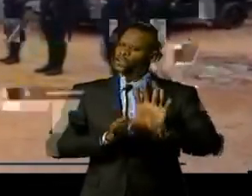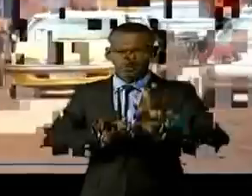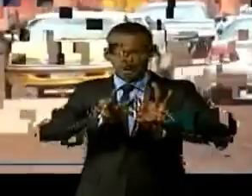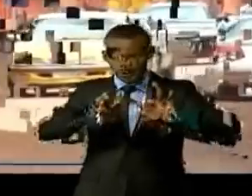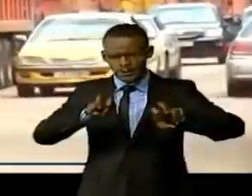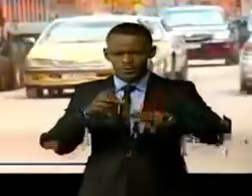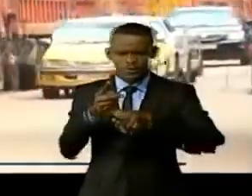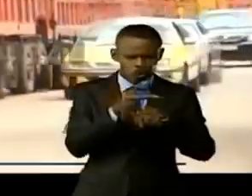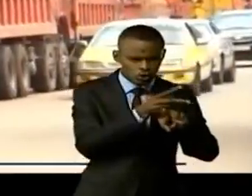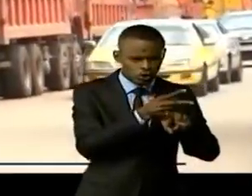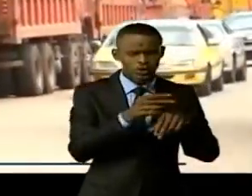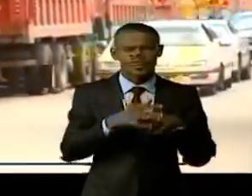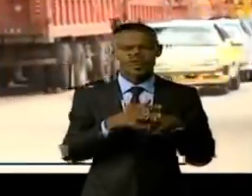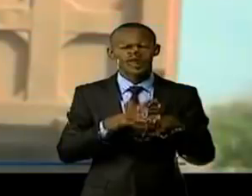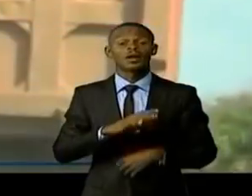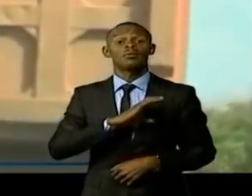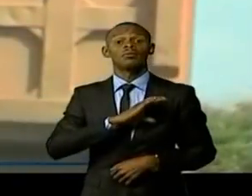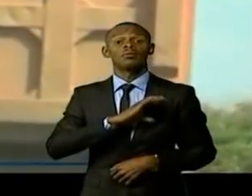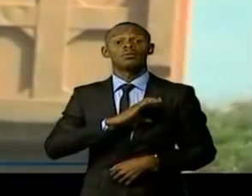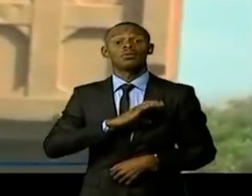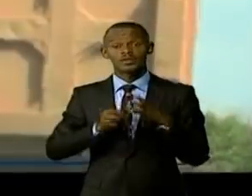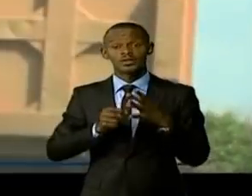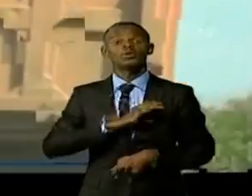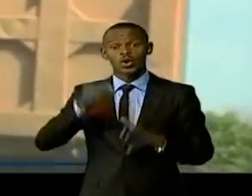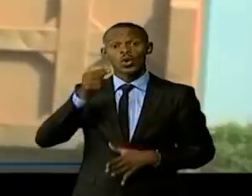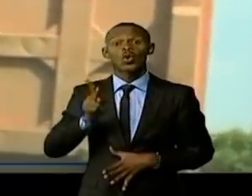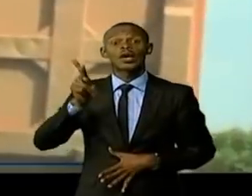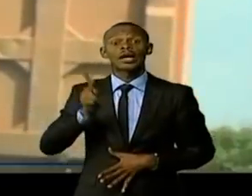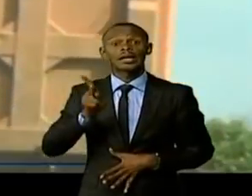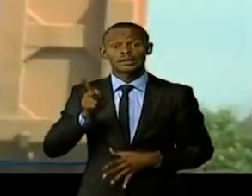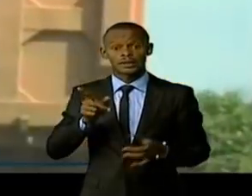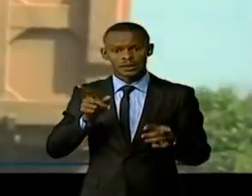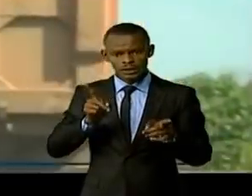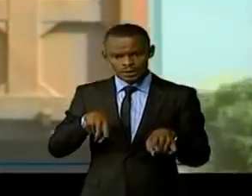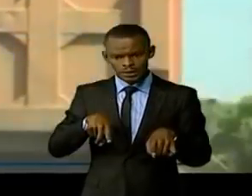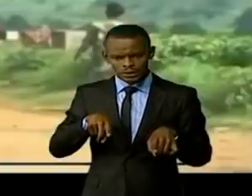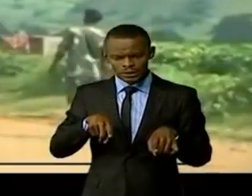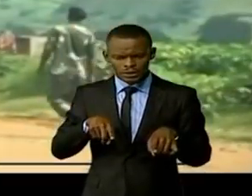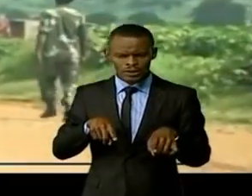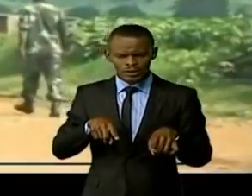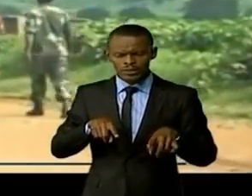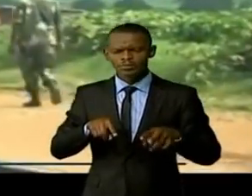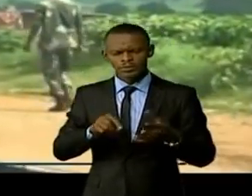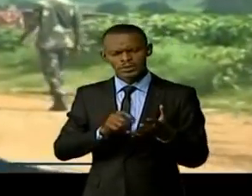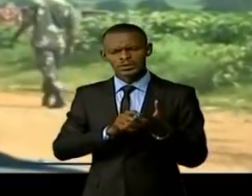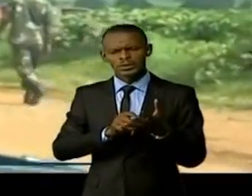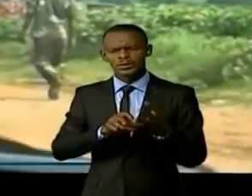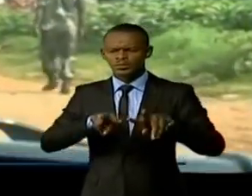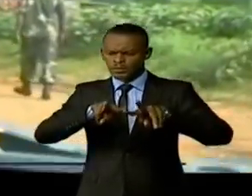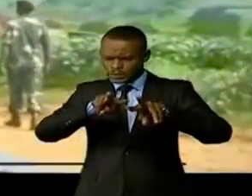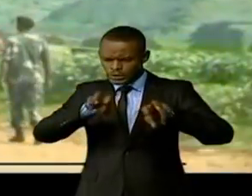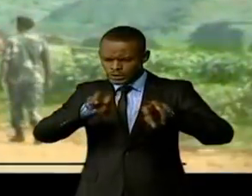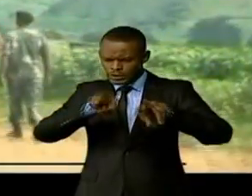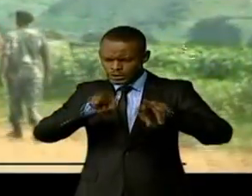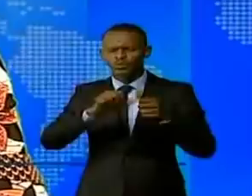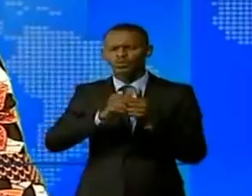processus d'arrestation, tous les moyens logistiques utilisés avaient les mentions de la police nationale congolaise.